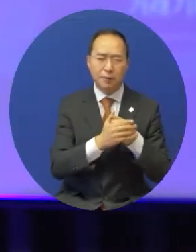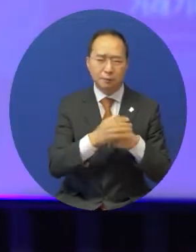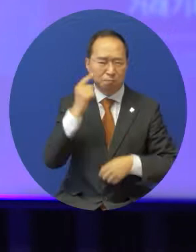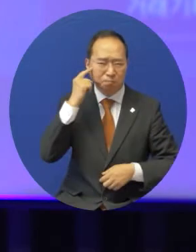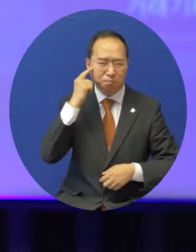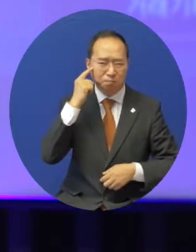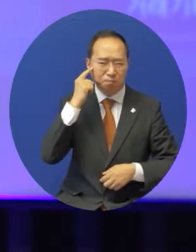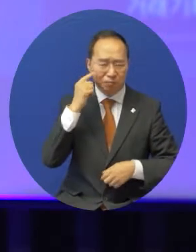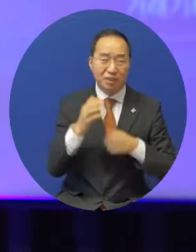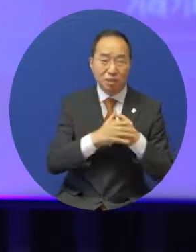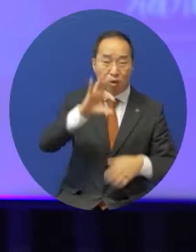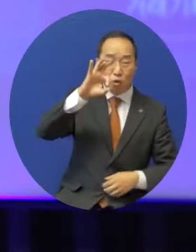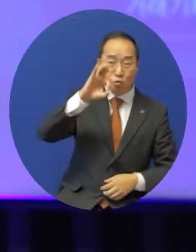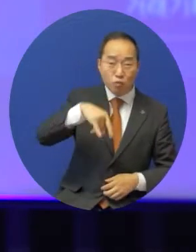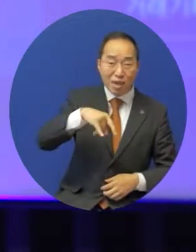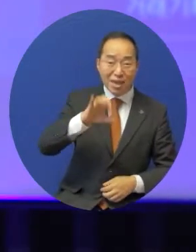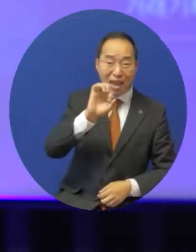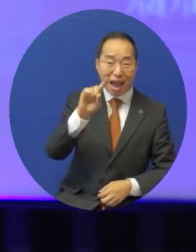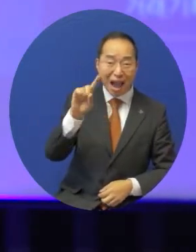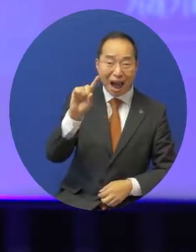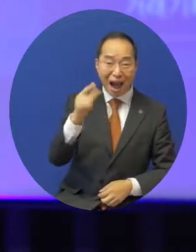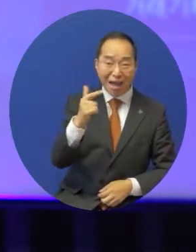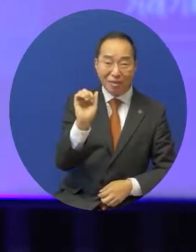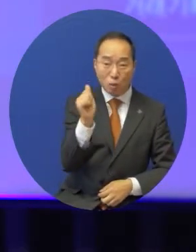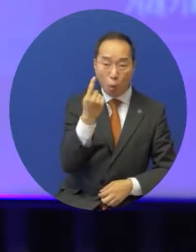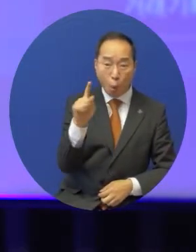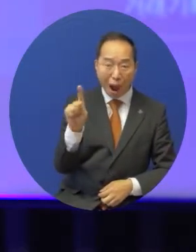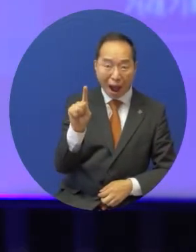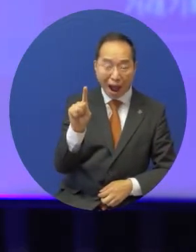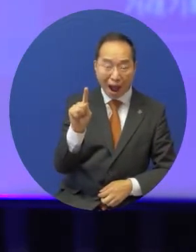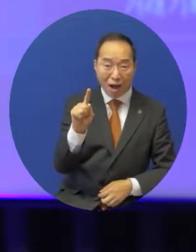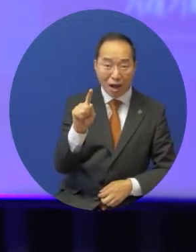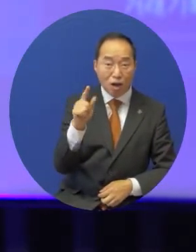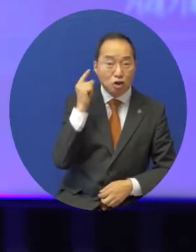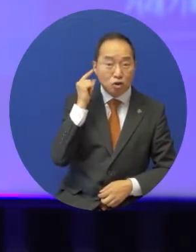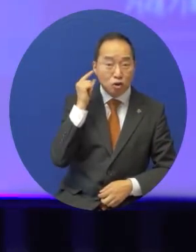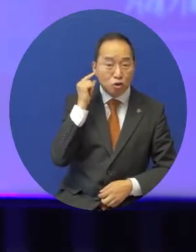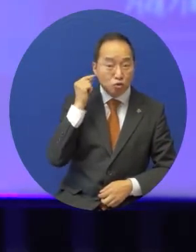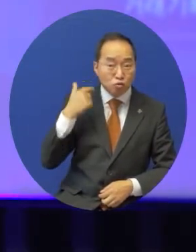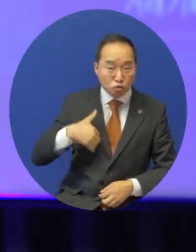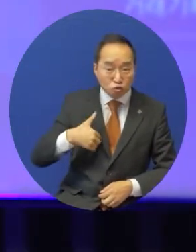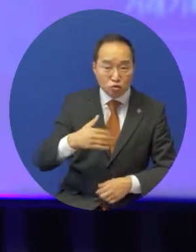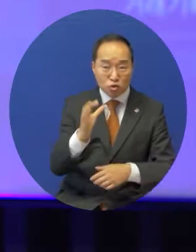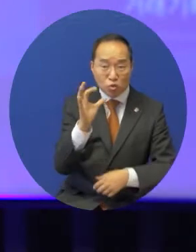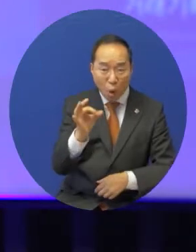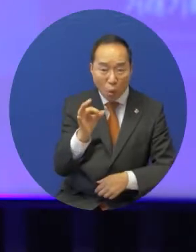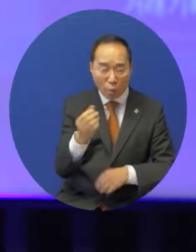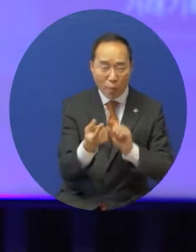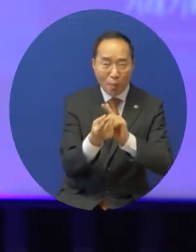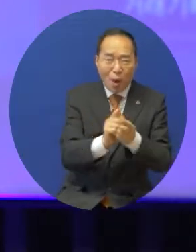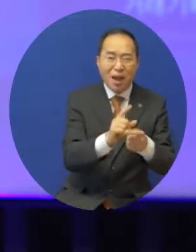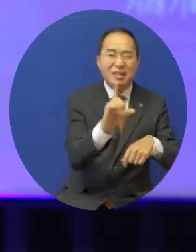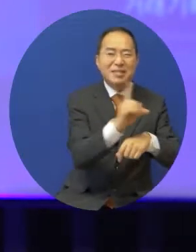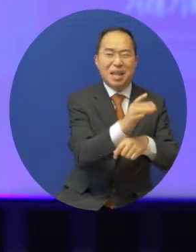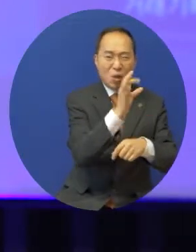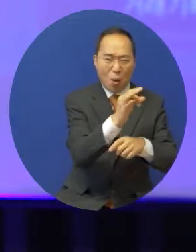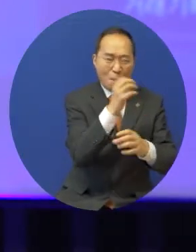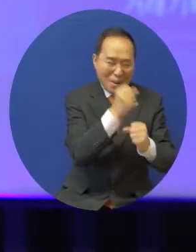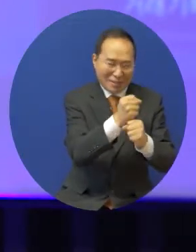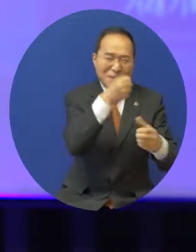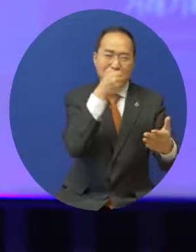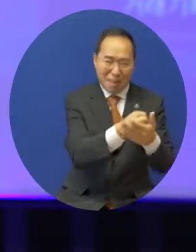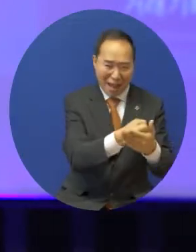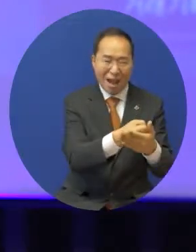중국에서는 이런 위안화, 법정화폐죠. 그거를 디지털 위안화로 만들기로